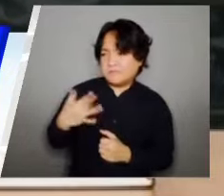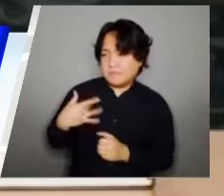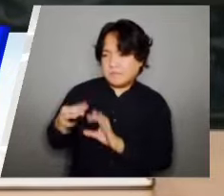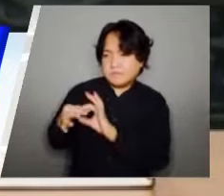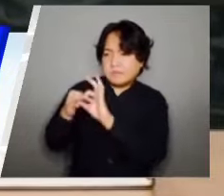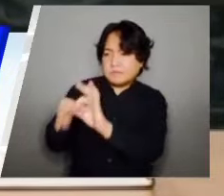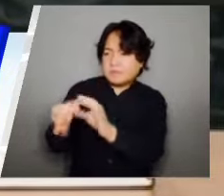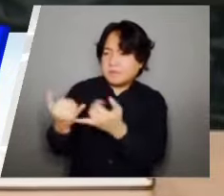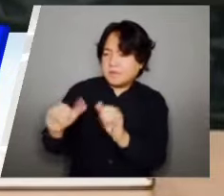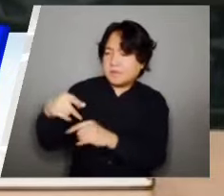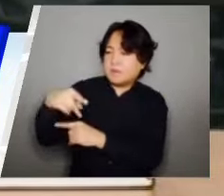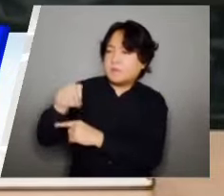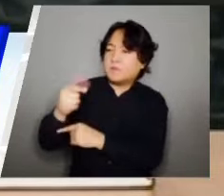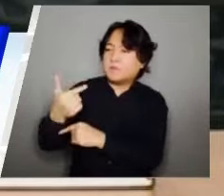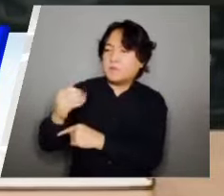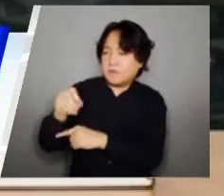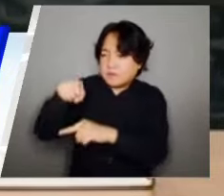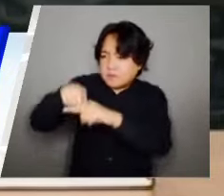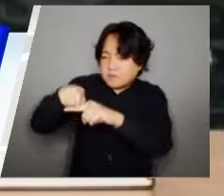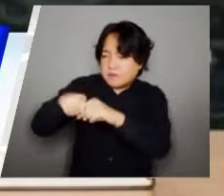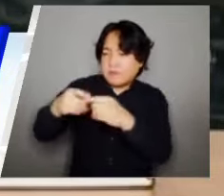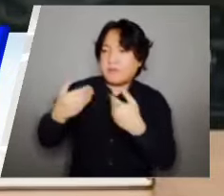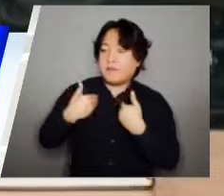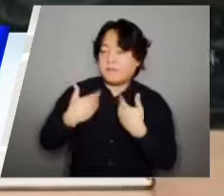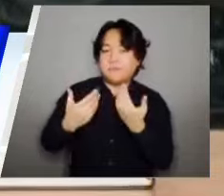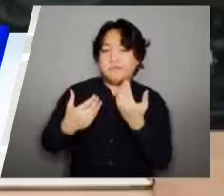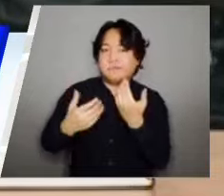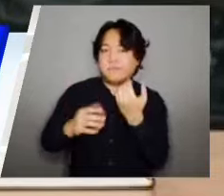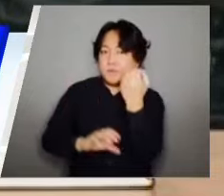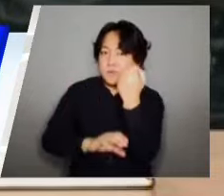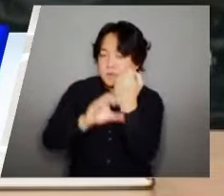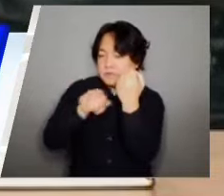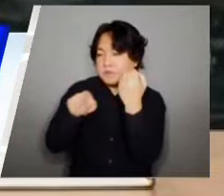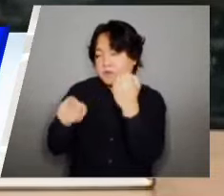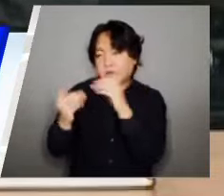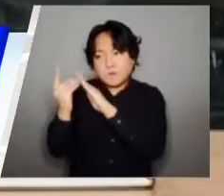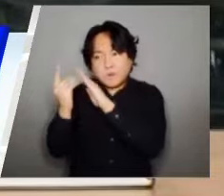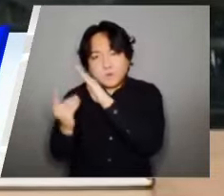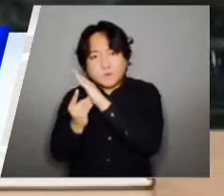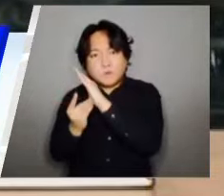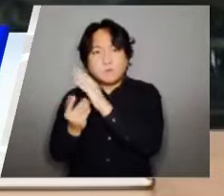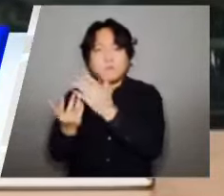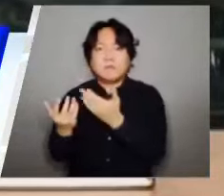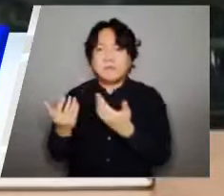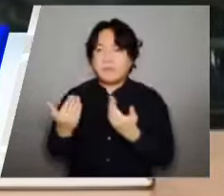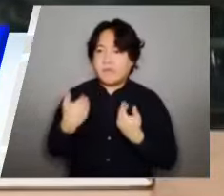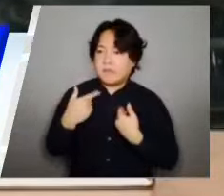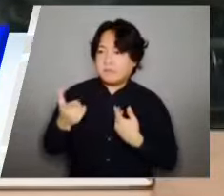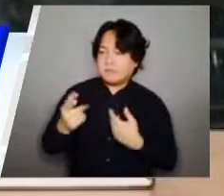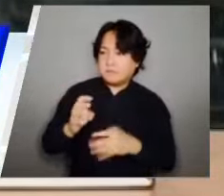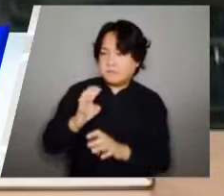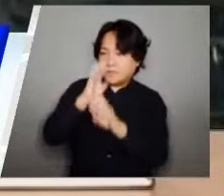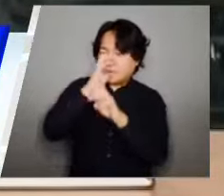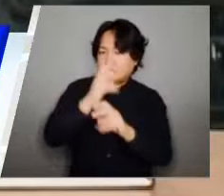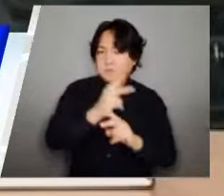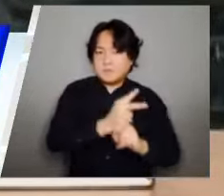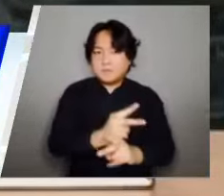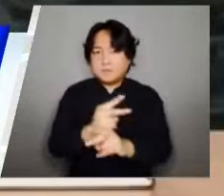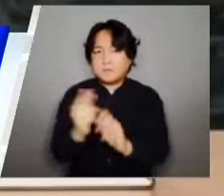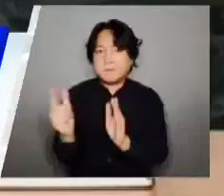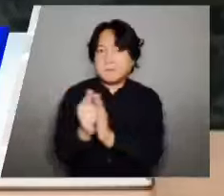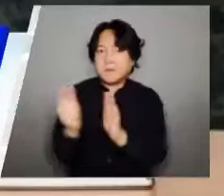loob May dorm style facilities may restricted area na bawal kaming mga